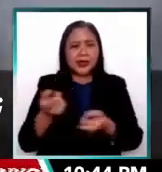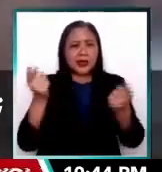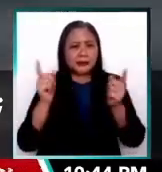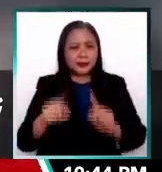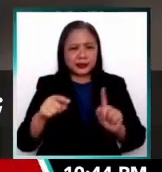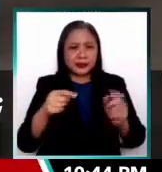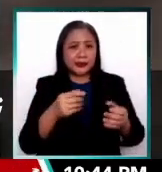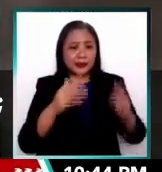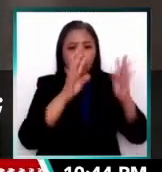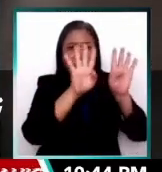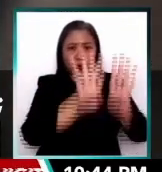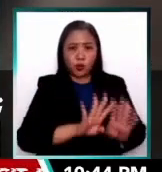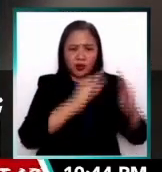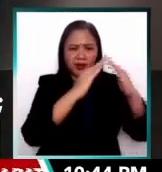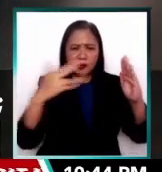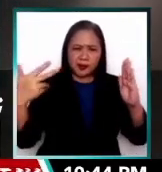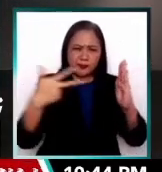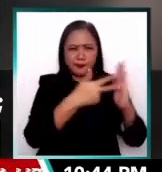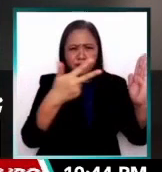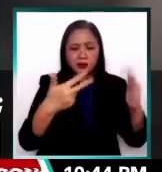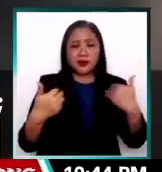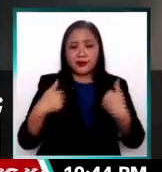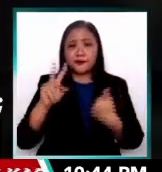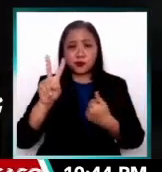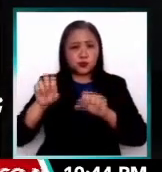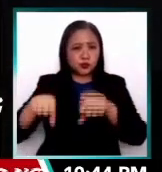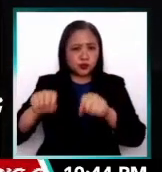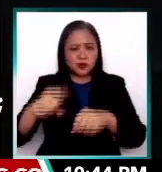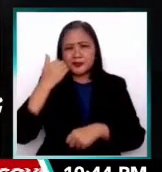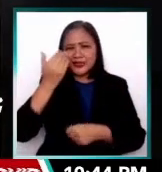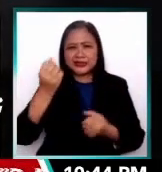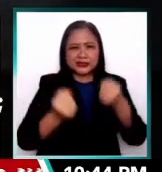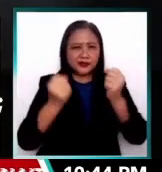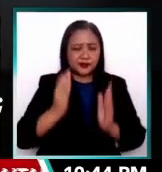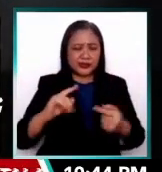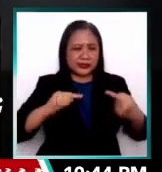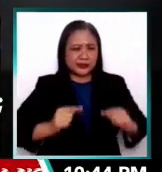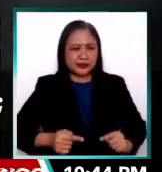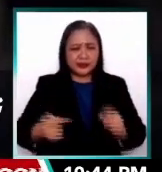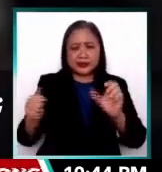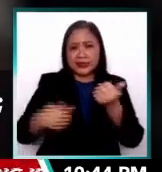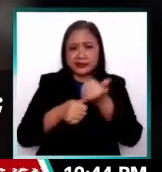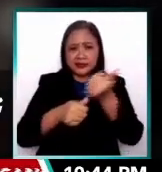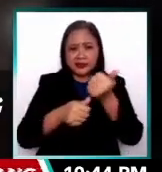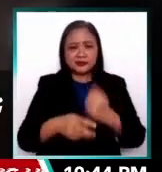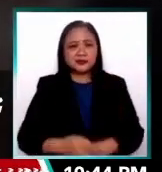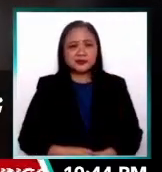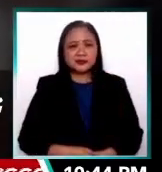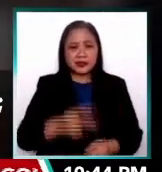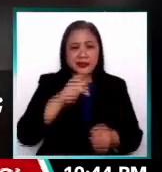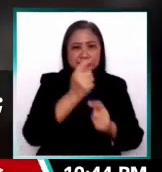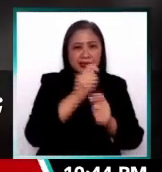bahay. May nadamay din na dalawang motor. Nasawi ang driver habang sugatan ang kanyang pahinante. Sa pagtaob ng truck, hindi